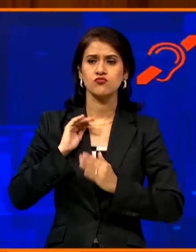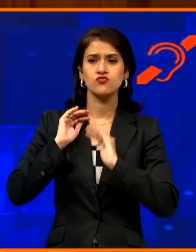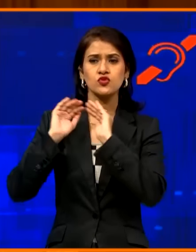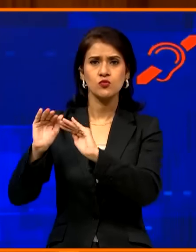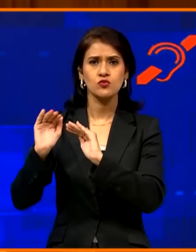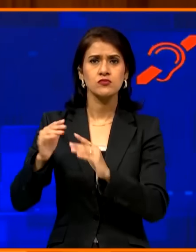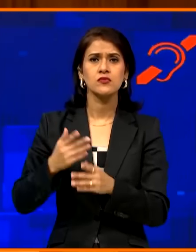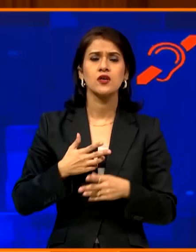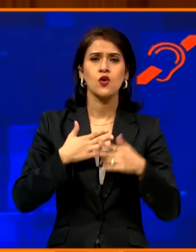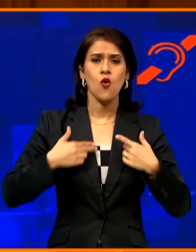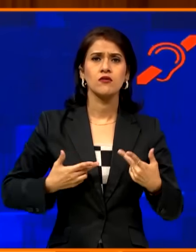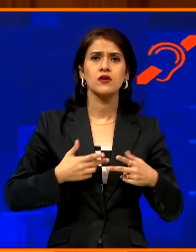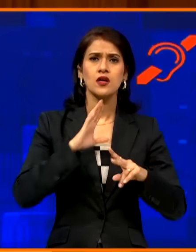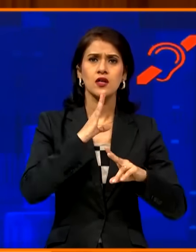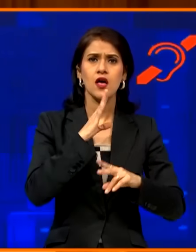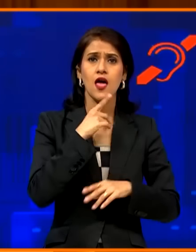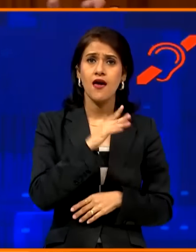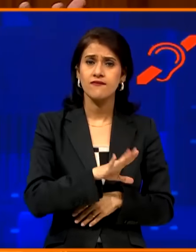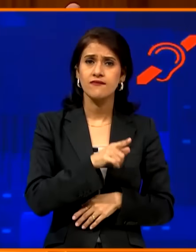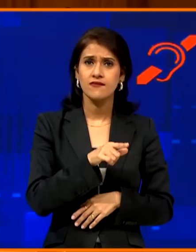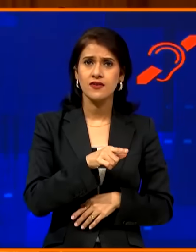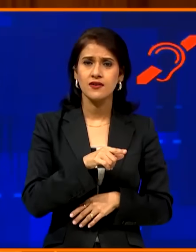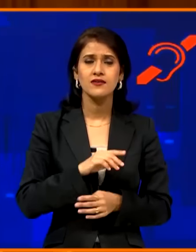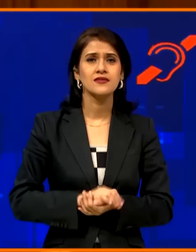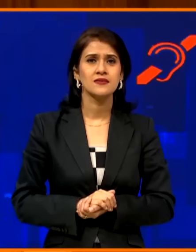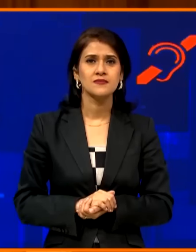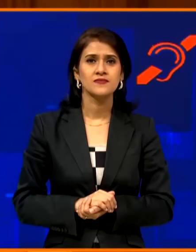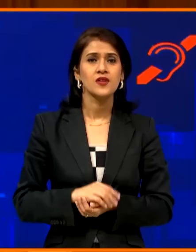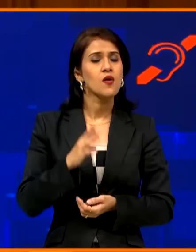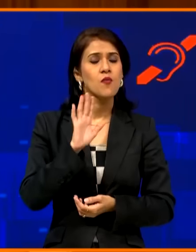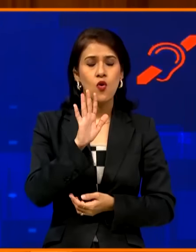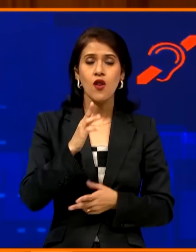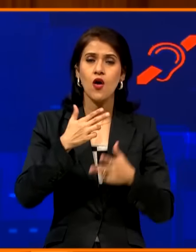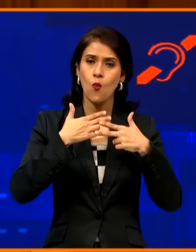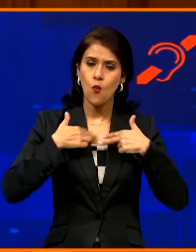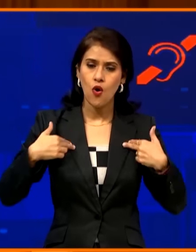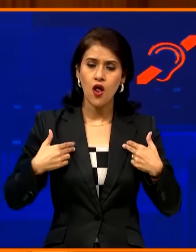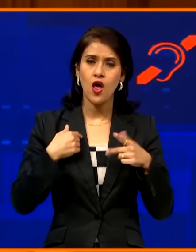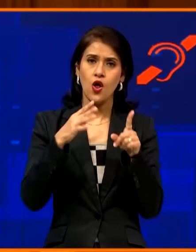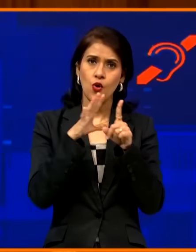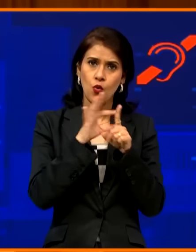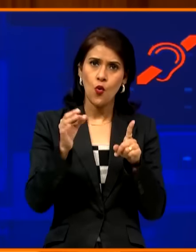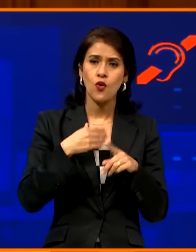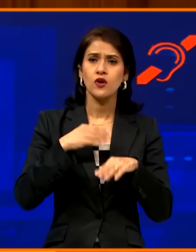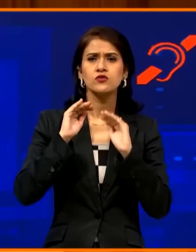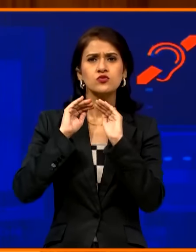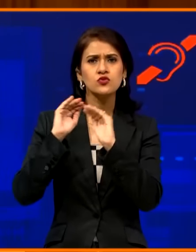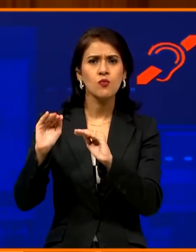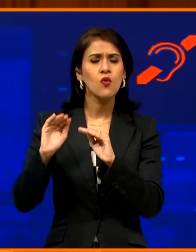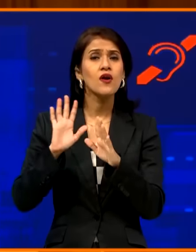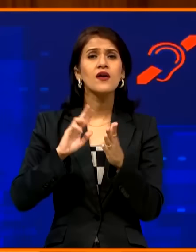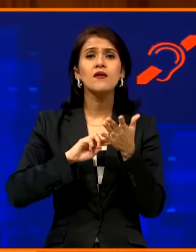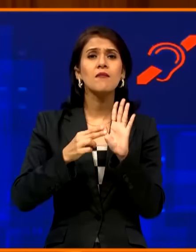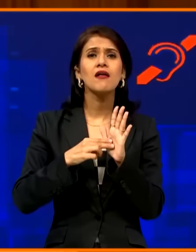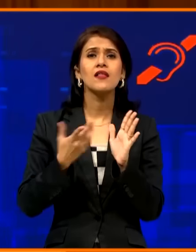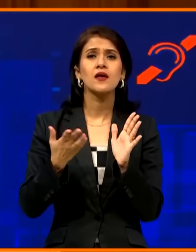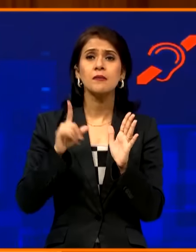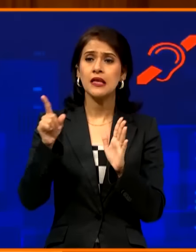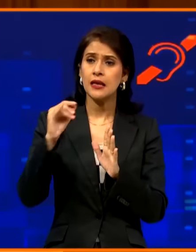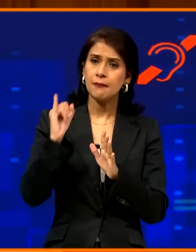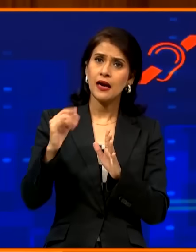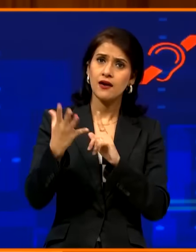लत करवाना और आदमी को सफाई देने का अधिकार तो हमारे सिस्टम ने